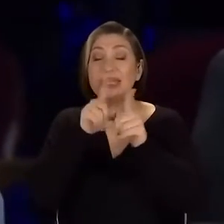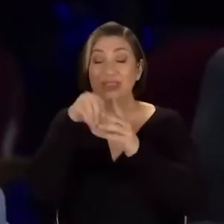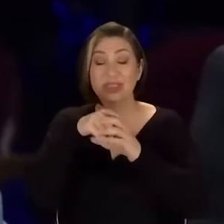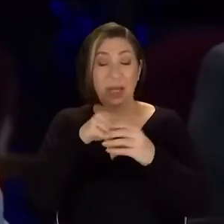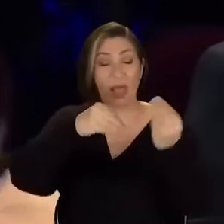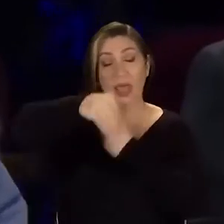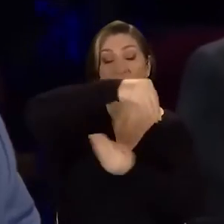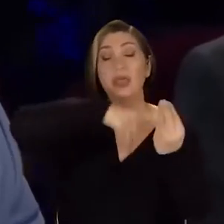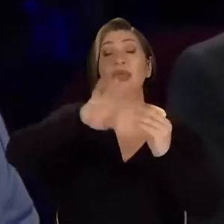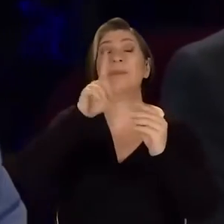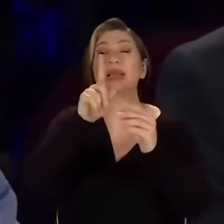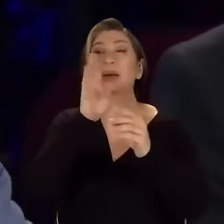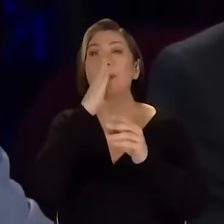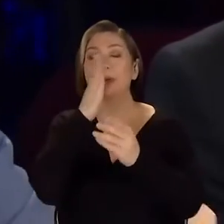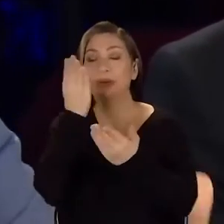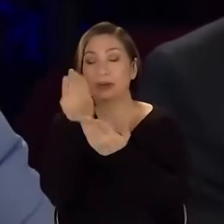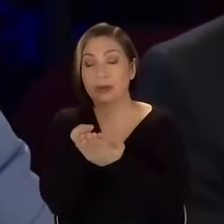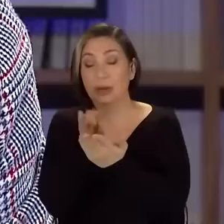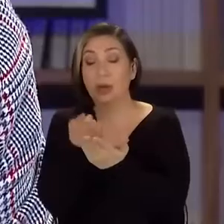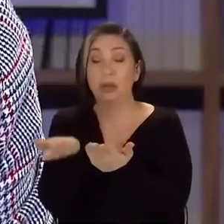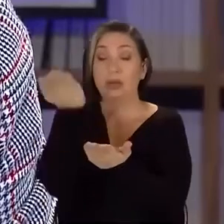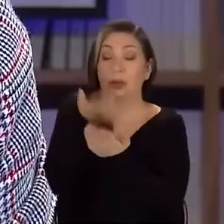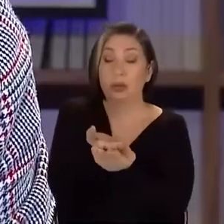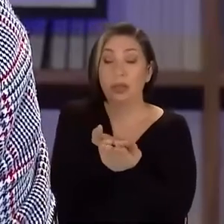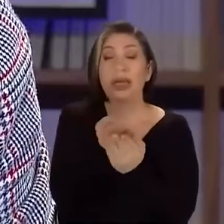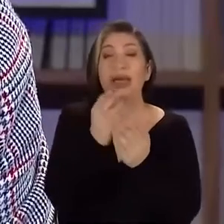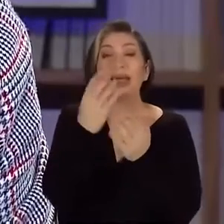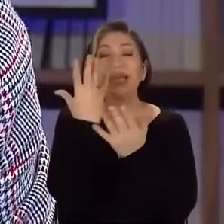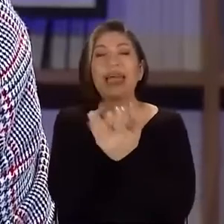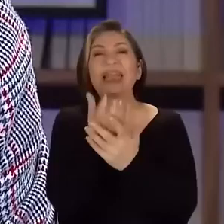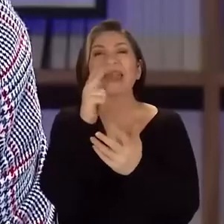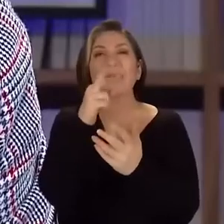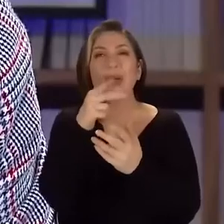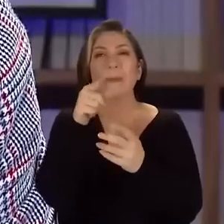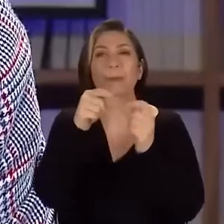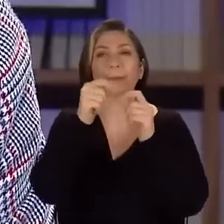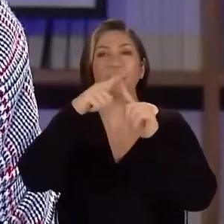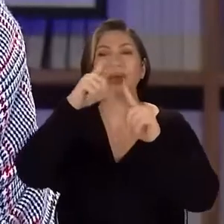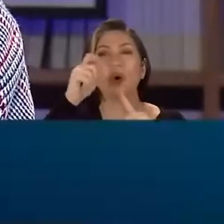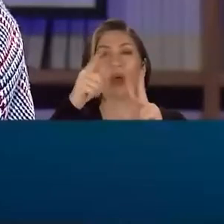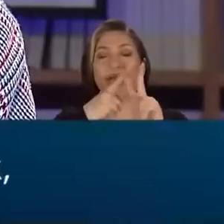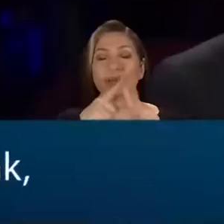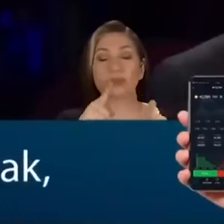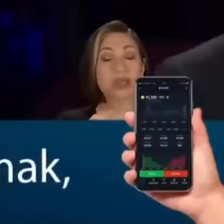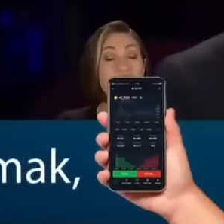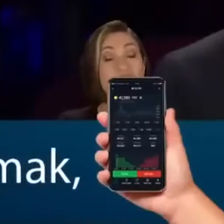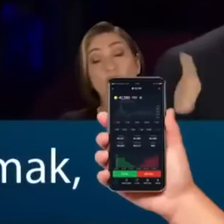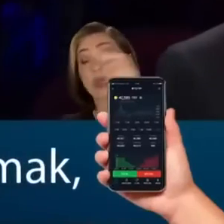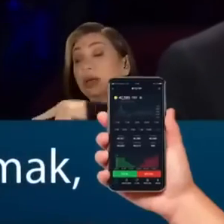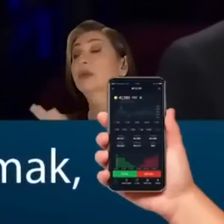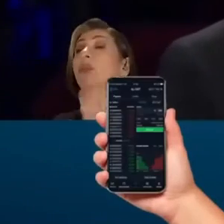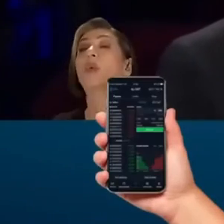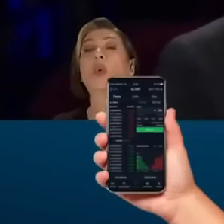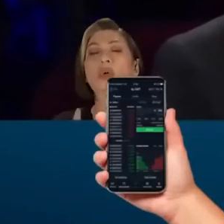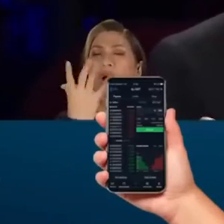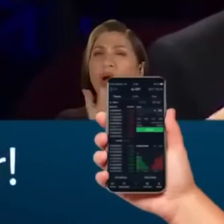kayıtlar artıyor. Bir kaydın üzerine öbür kaydı giriyorsunuz. Bir kaydın Bitcoin yolladım dediğinizde Bitcoin şuradan çıkıp şuraya falan gitmiyor.